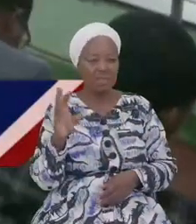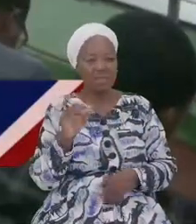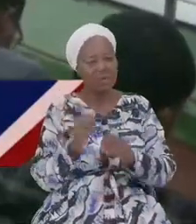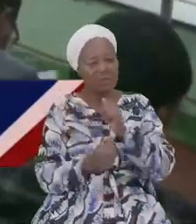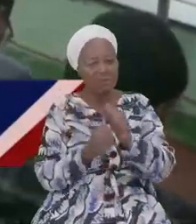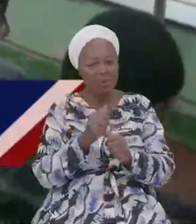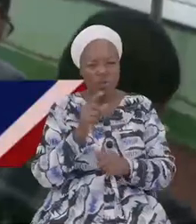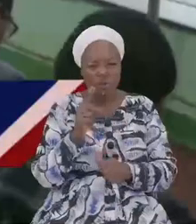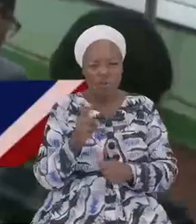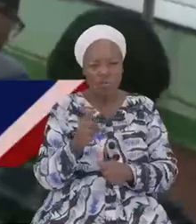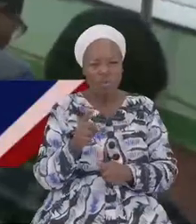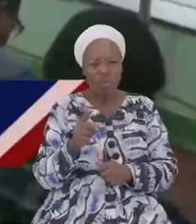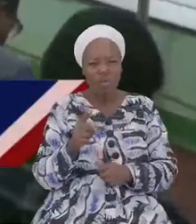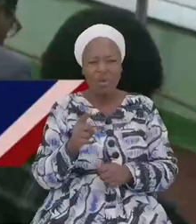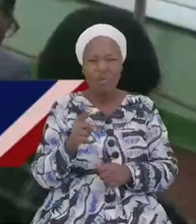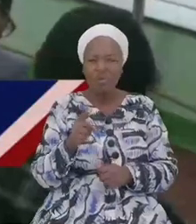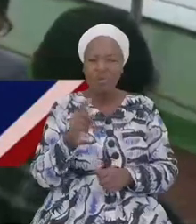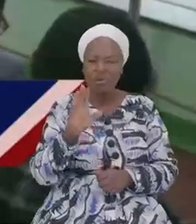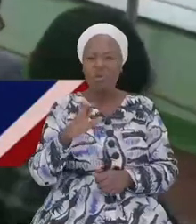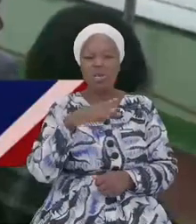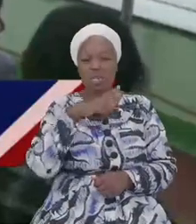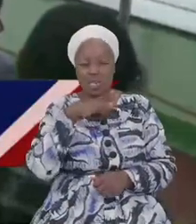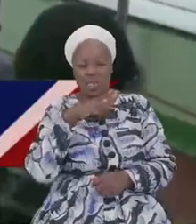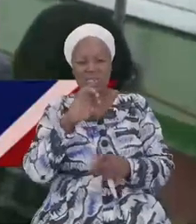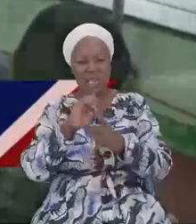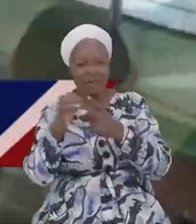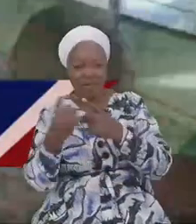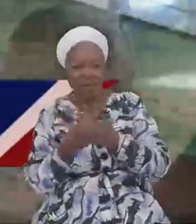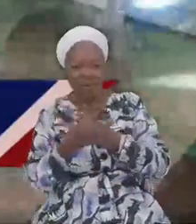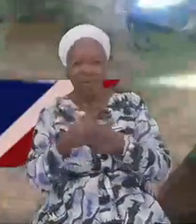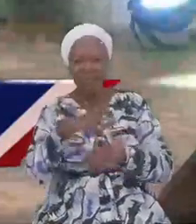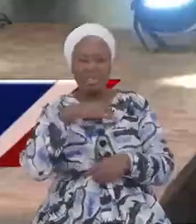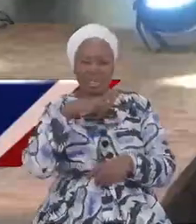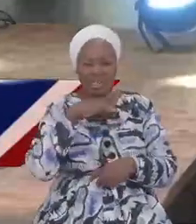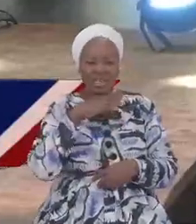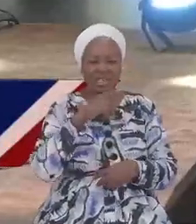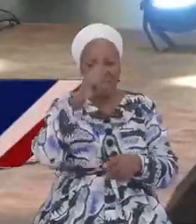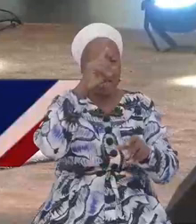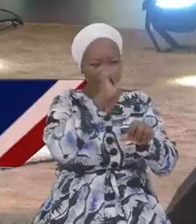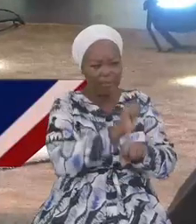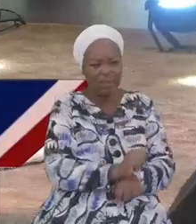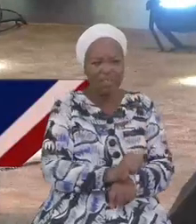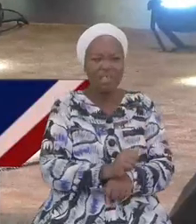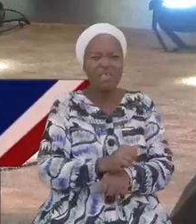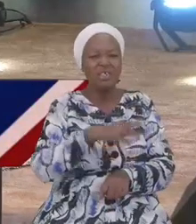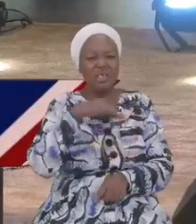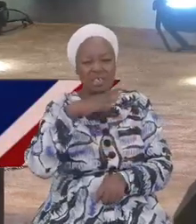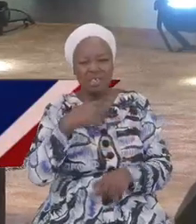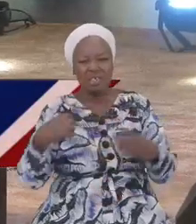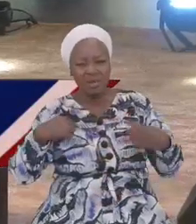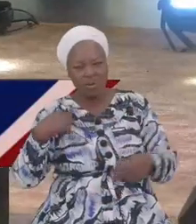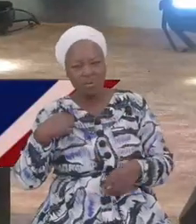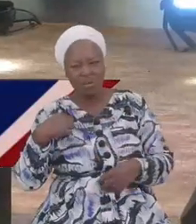16. Aidez, lavez-vous. Vous êtes souillé, vous êtes dans un environnement souillé, lavez-vous. Vous êtes habillé de manière sale, purifiez-vous. Il dit